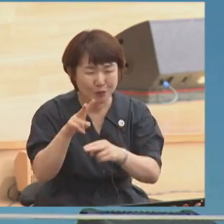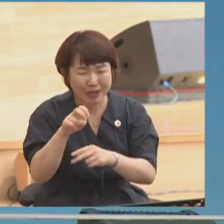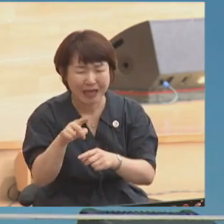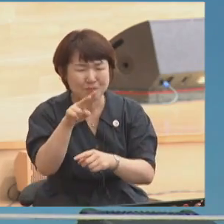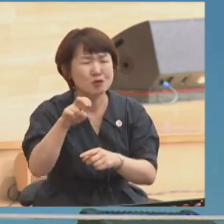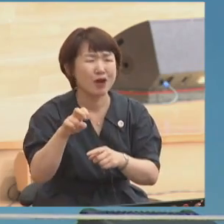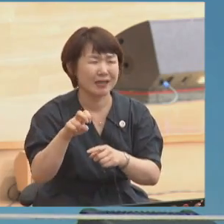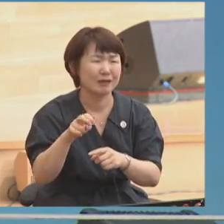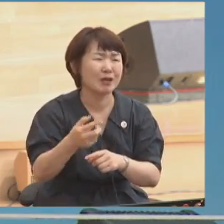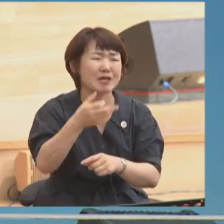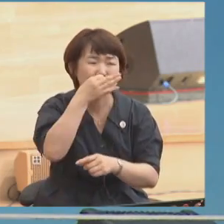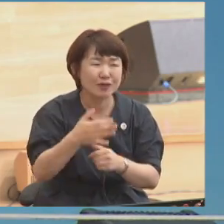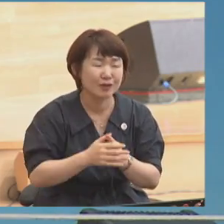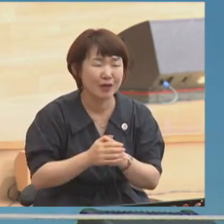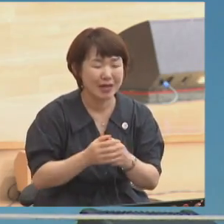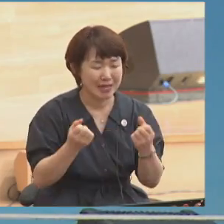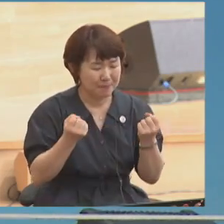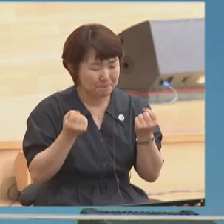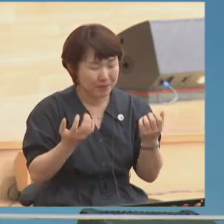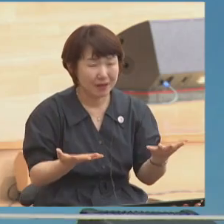주먹을 푸는 것은요,